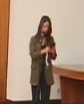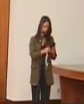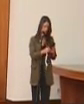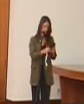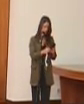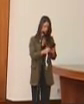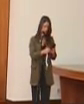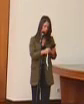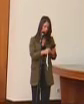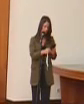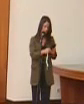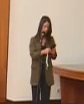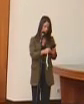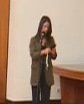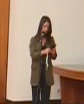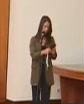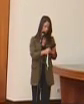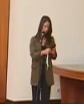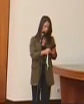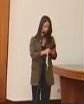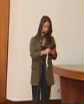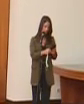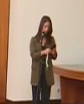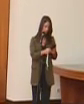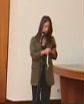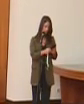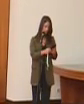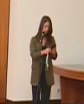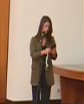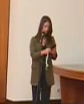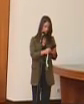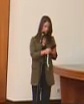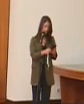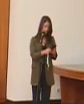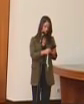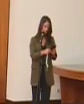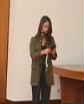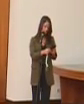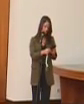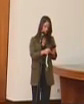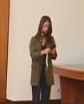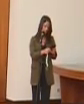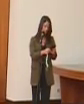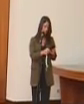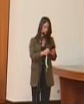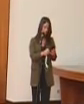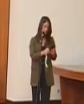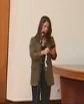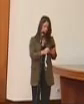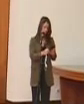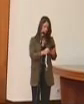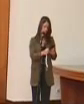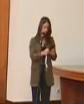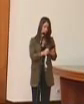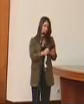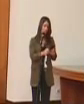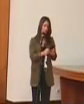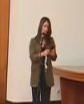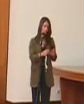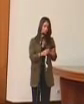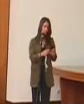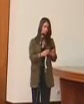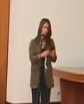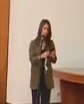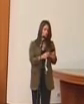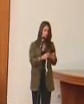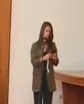Pa ja bih, verovatno je Nebojša ili neko javio, ali oni su gotovo svi prešli koji su